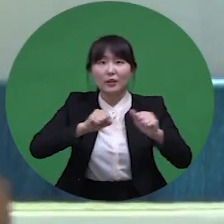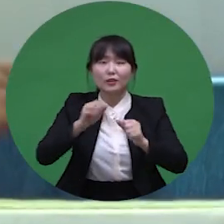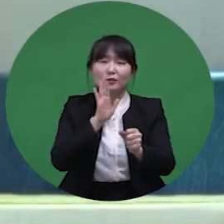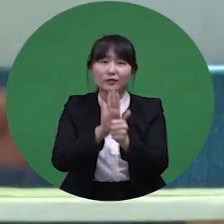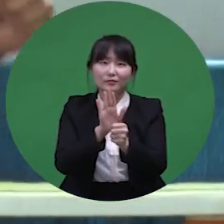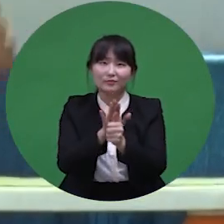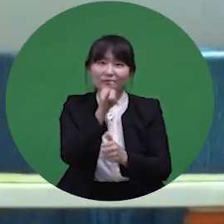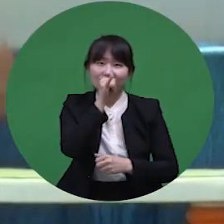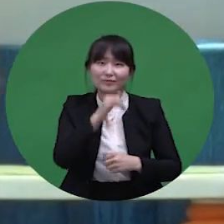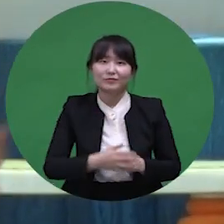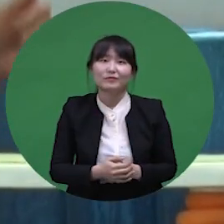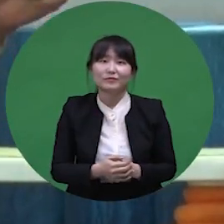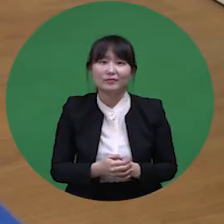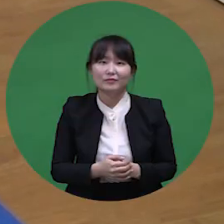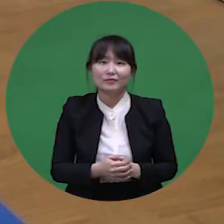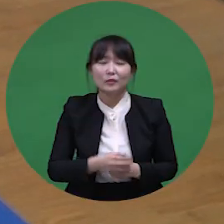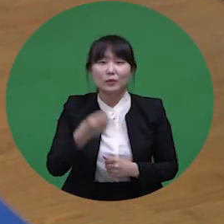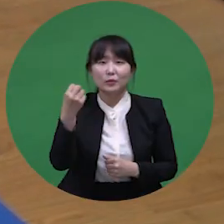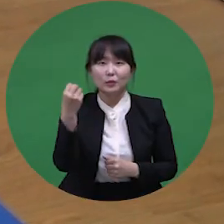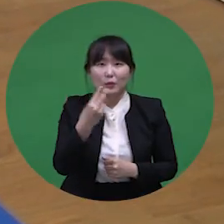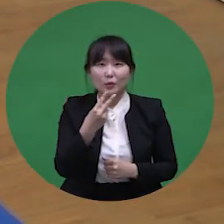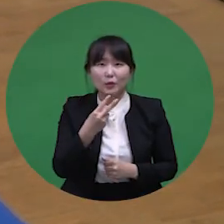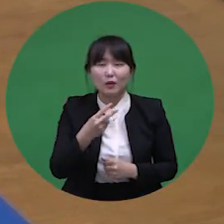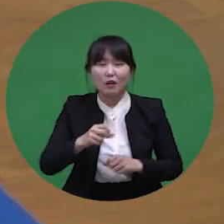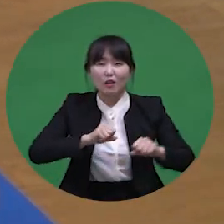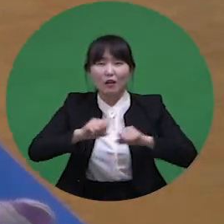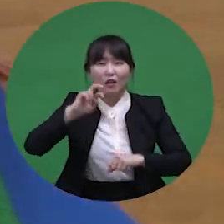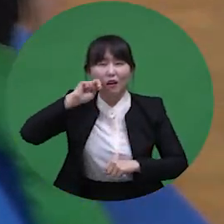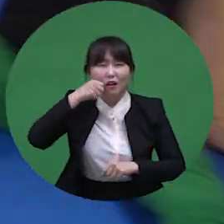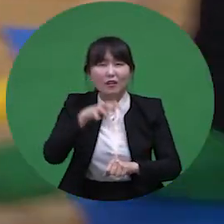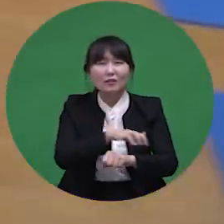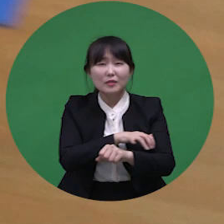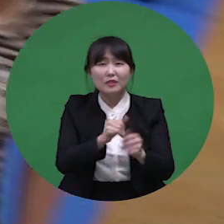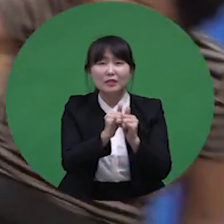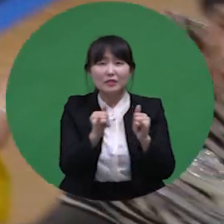활동을 지원합니다. 더불어 이동이